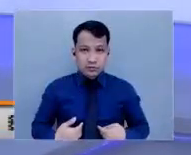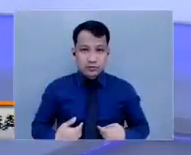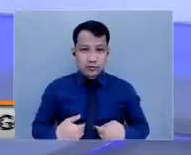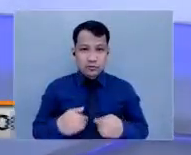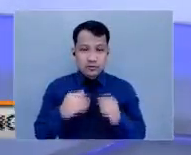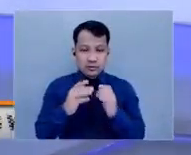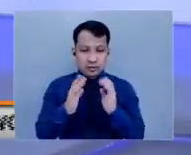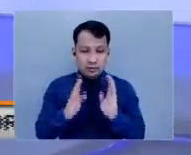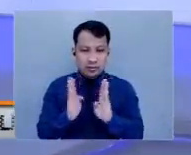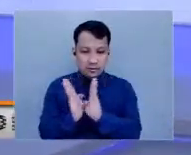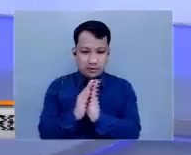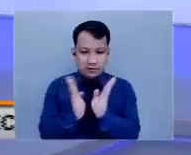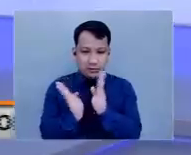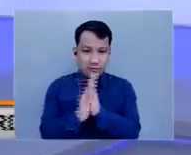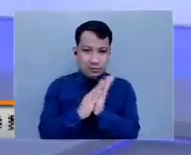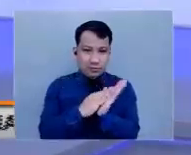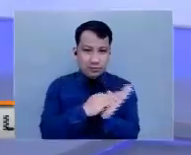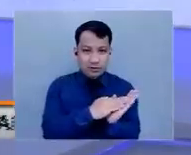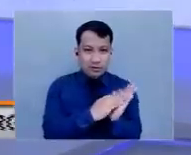dominoes. Kahapon,